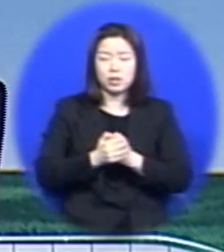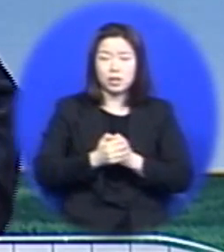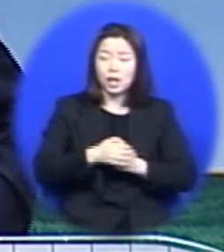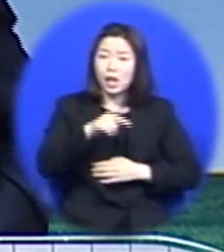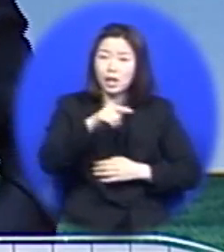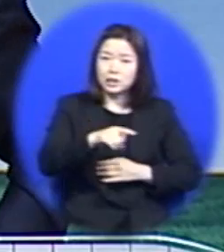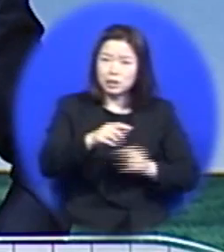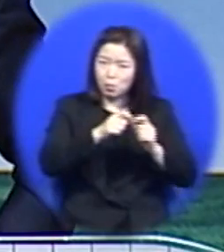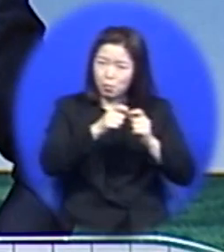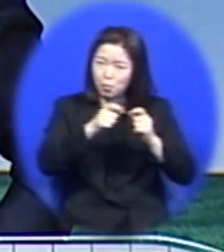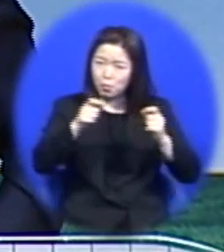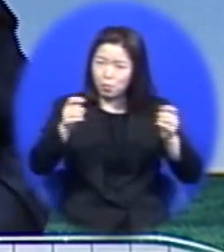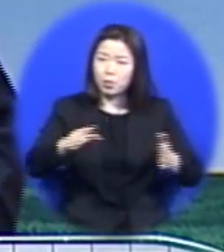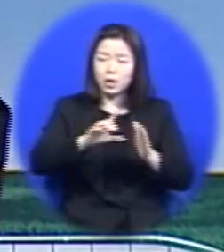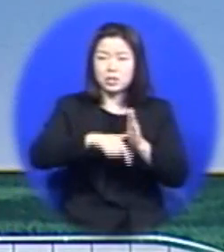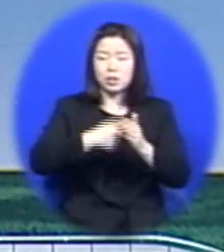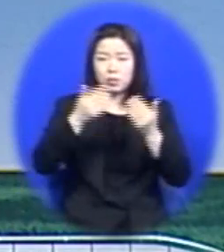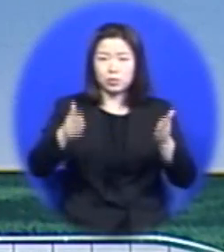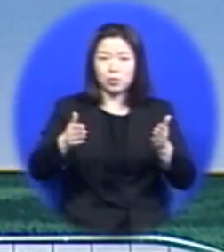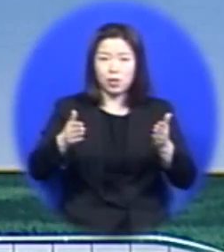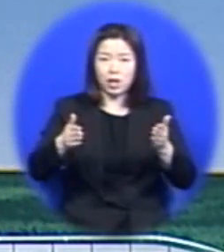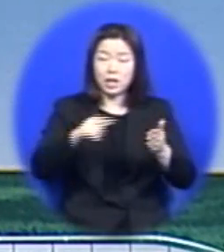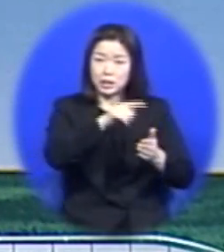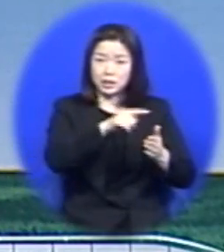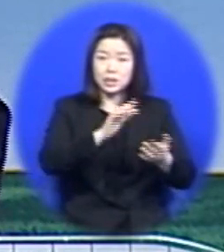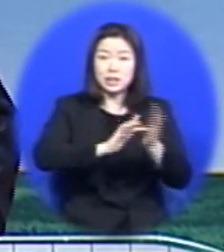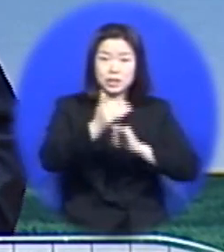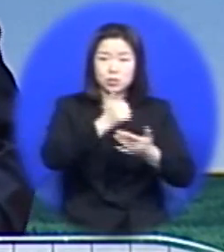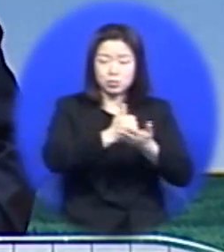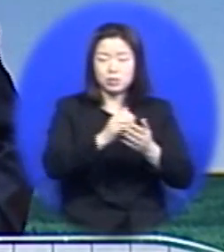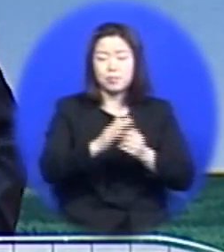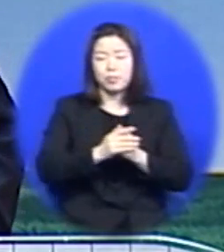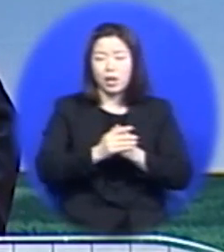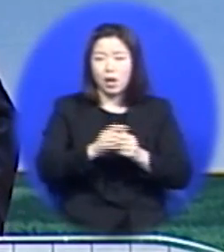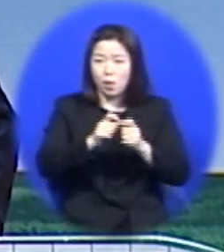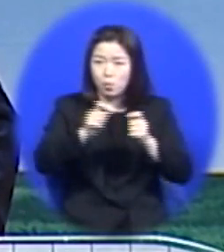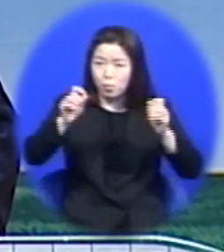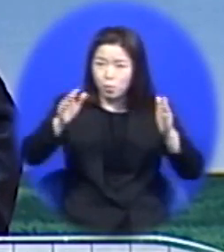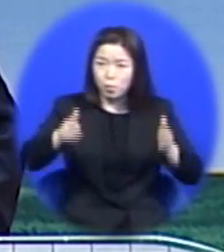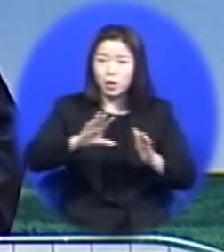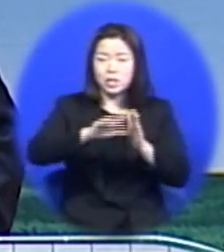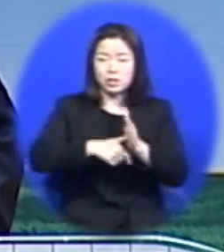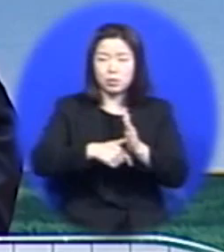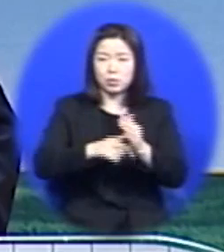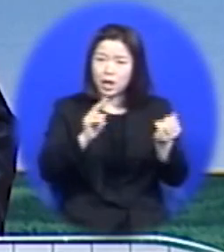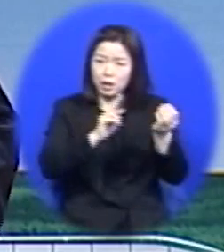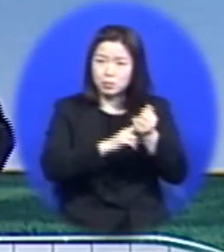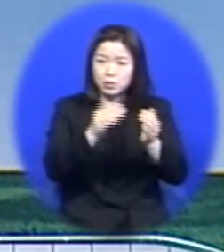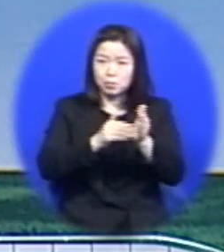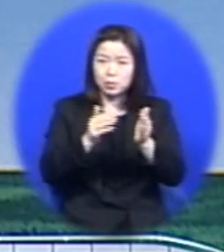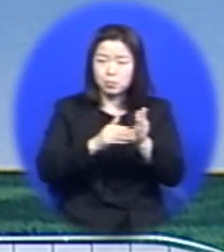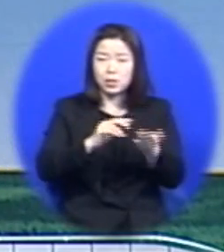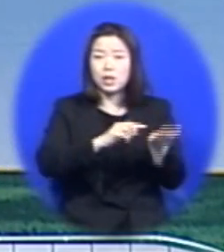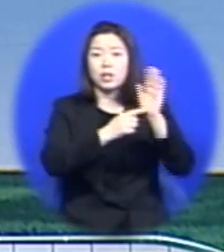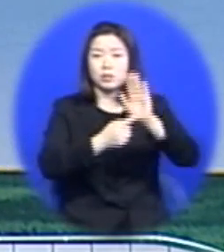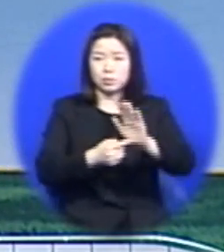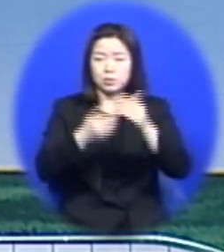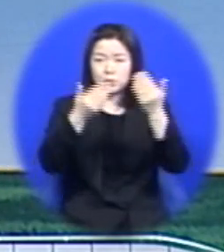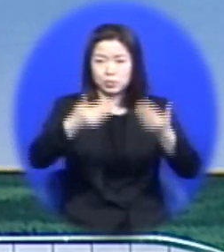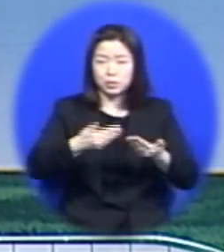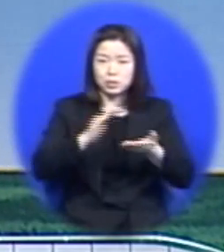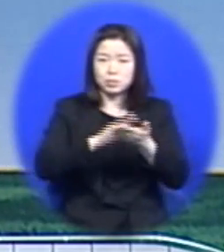그는 오랜 세월 동안 감추어 여기 그는 예수 그리스도입니다. 그는 오랜 세월 동안 감추어 두었던 비밀을 계시해